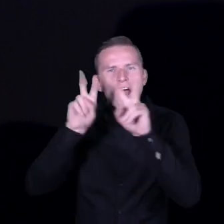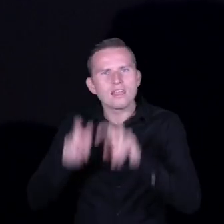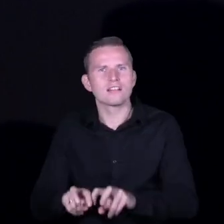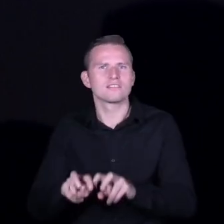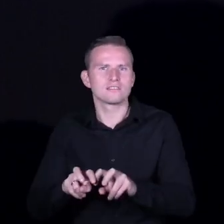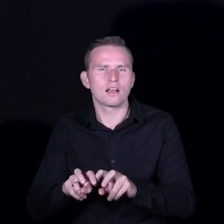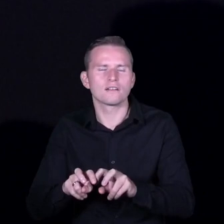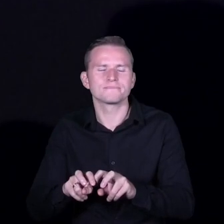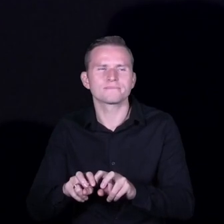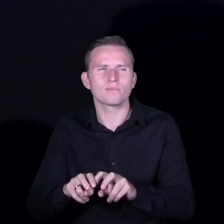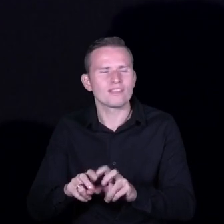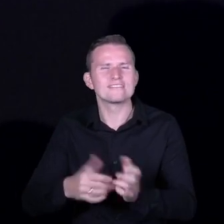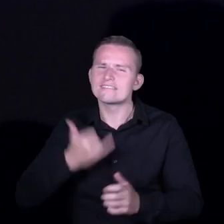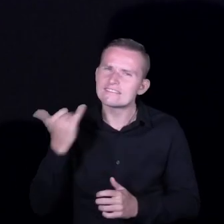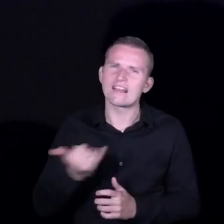zawsze gdzieś